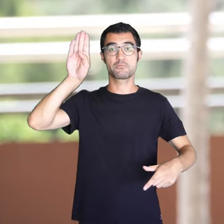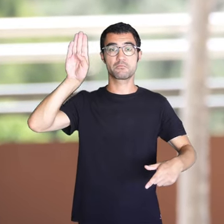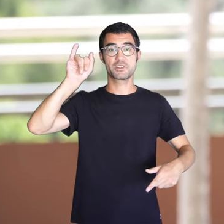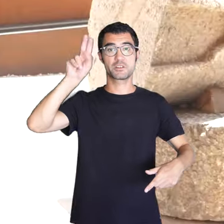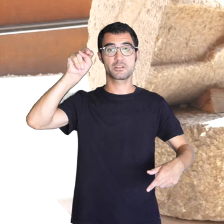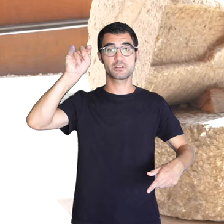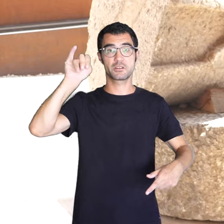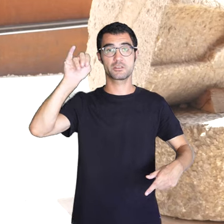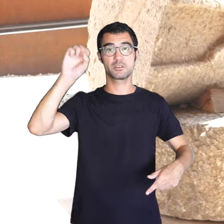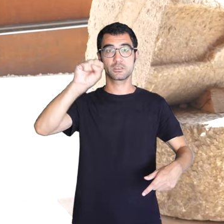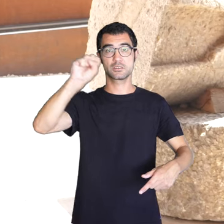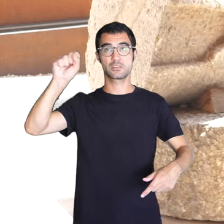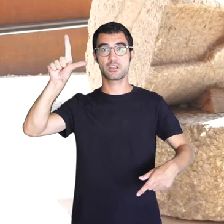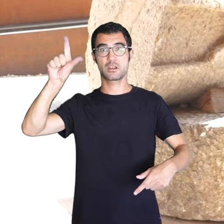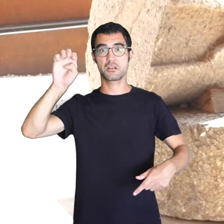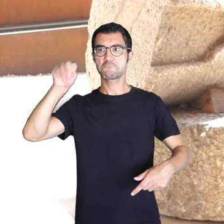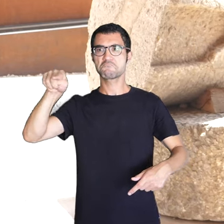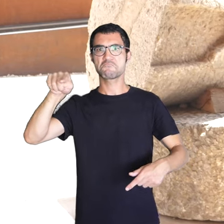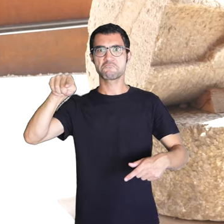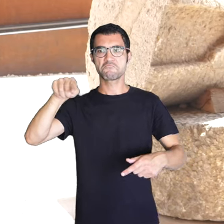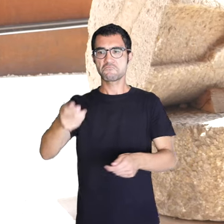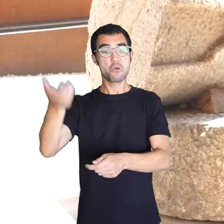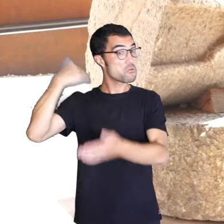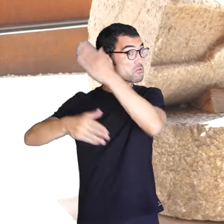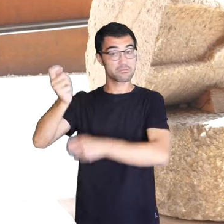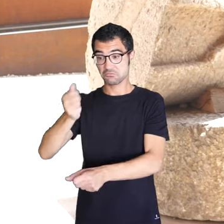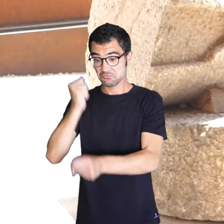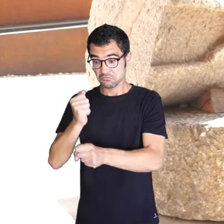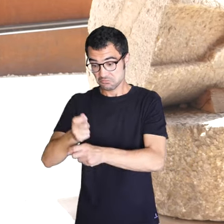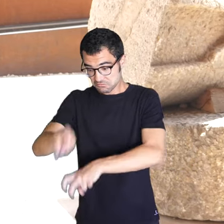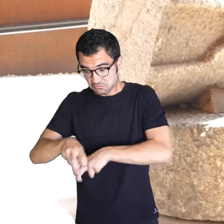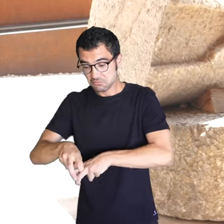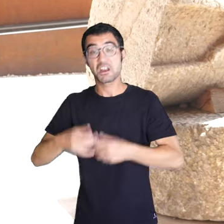Sóller. Som un entremèdit que